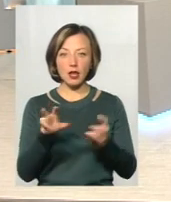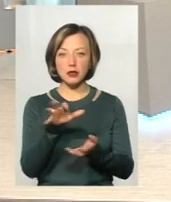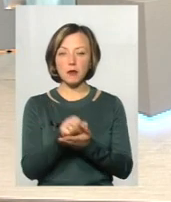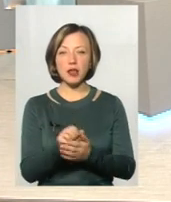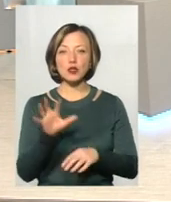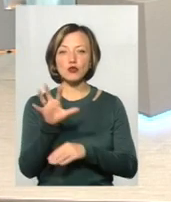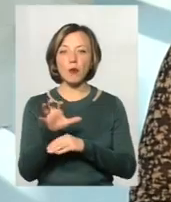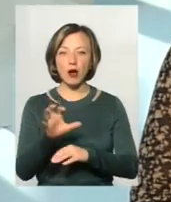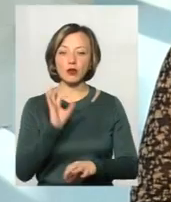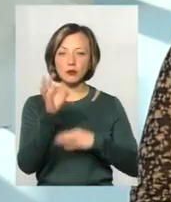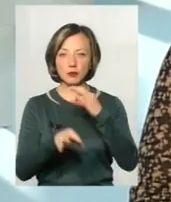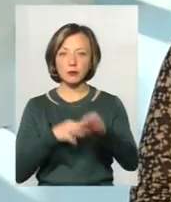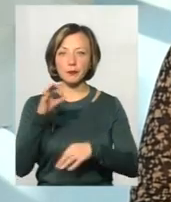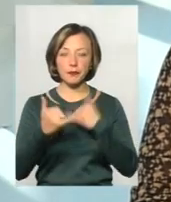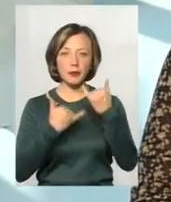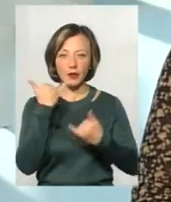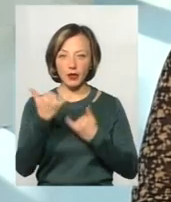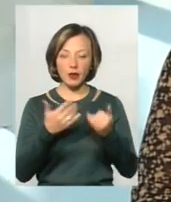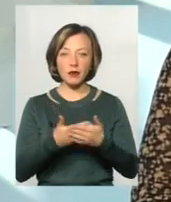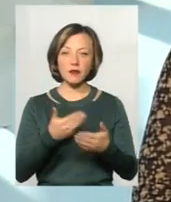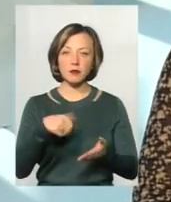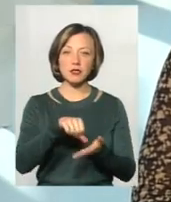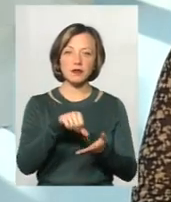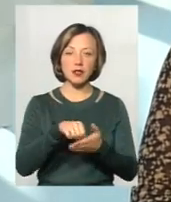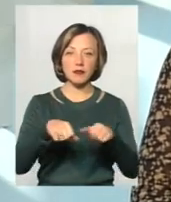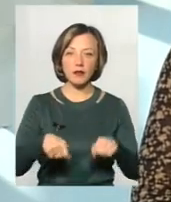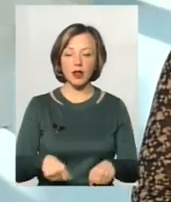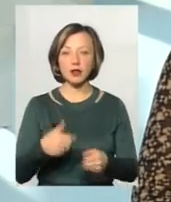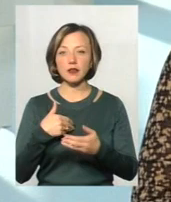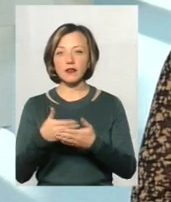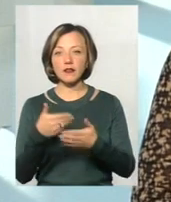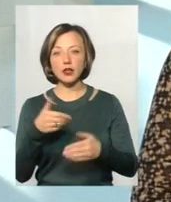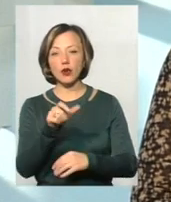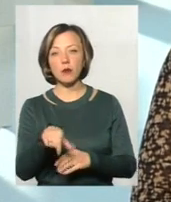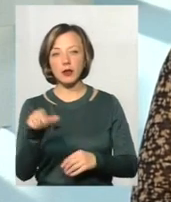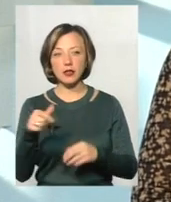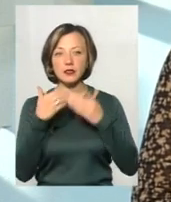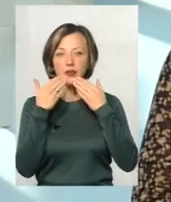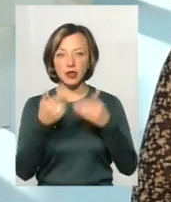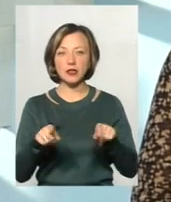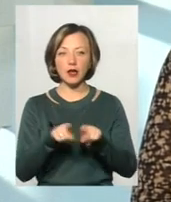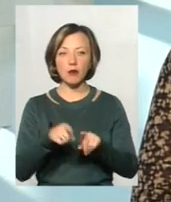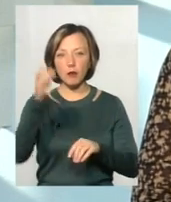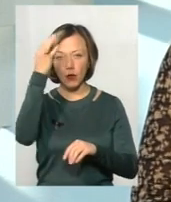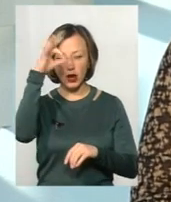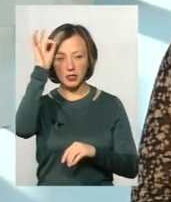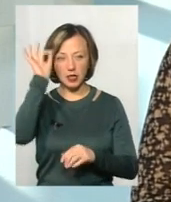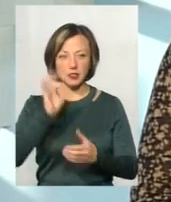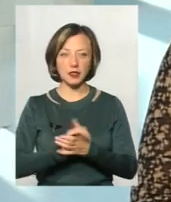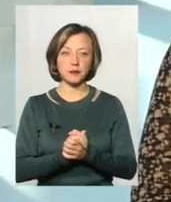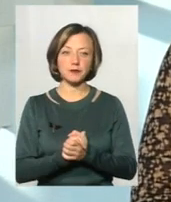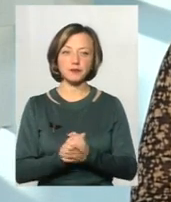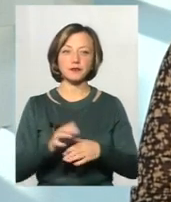там денно і ночно йдуть дзвінки. Від представників влади, від небайдужих громадян звертаються так само поліцейські.